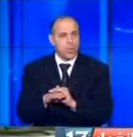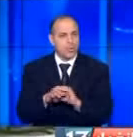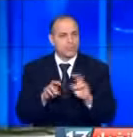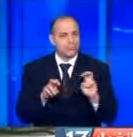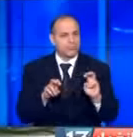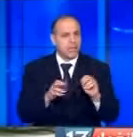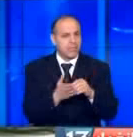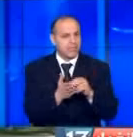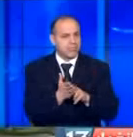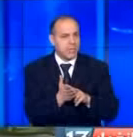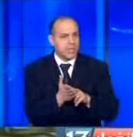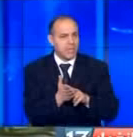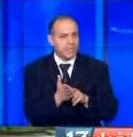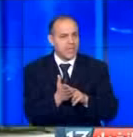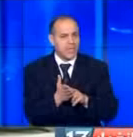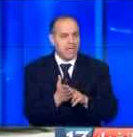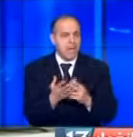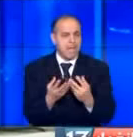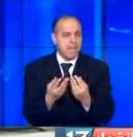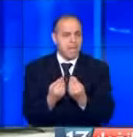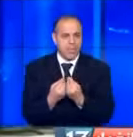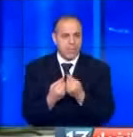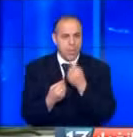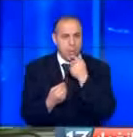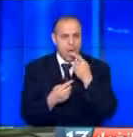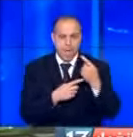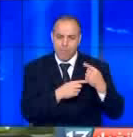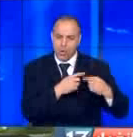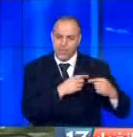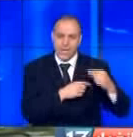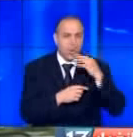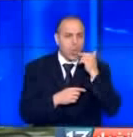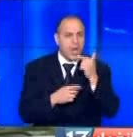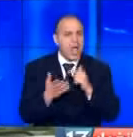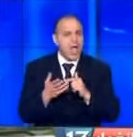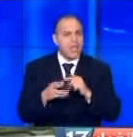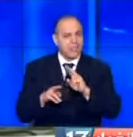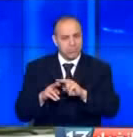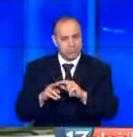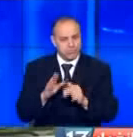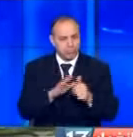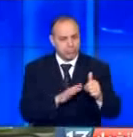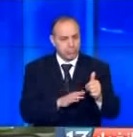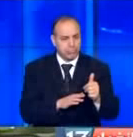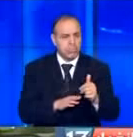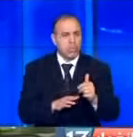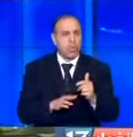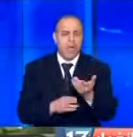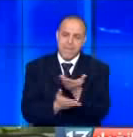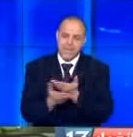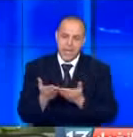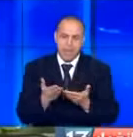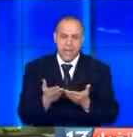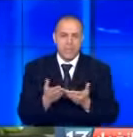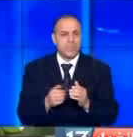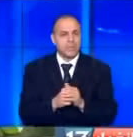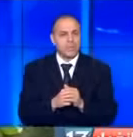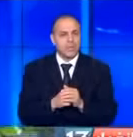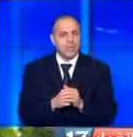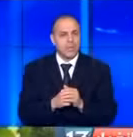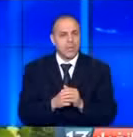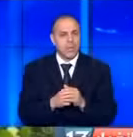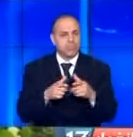تفاضلي ومراجعته باتجاه تحسين الامتيازات التعريفية المتبادلة وتقريبها وتوسيع قائمة المنتجات